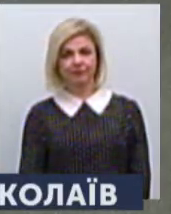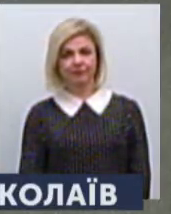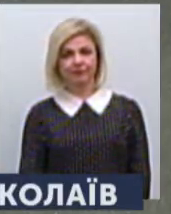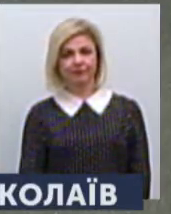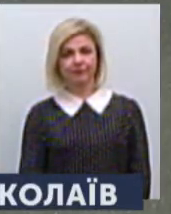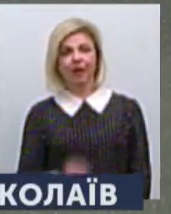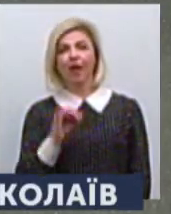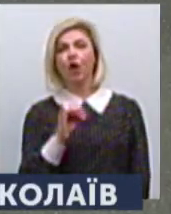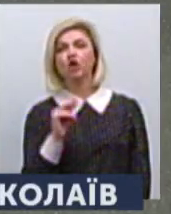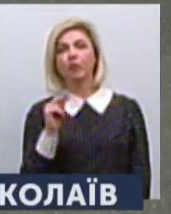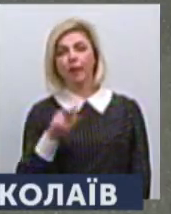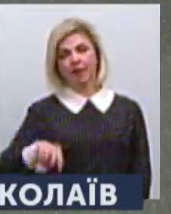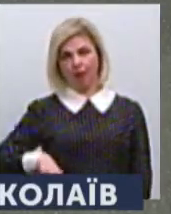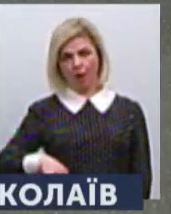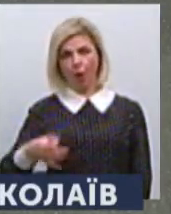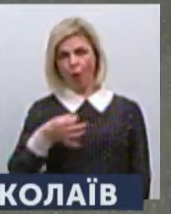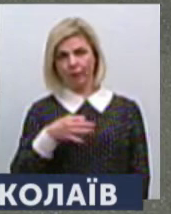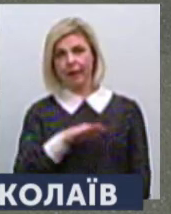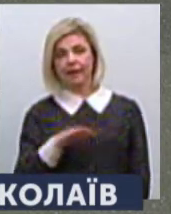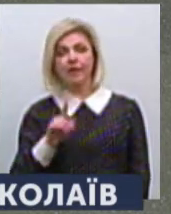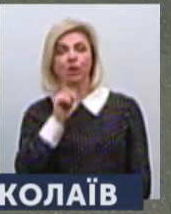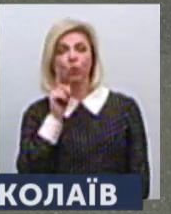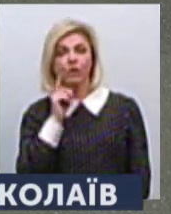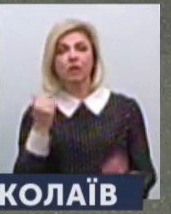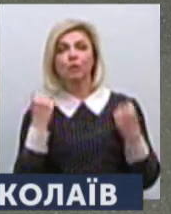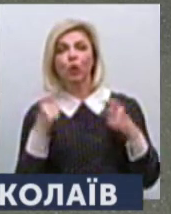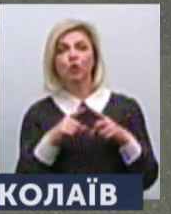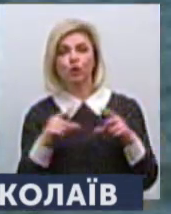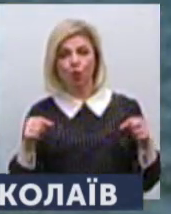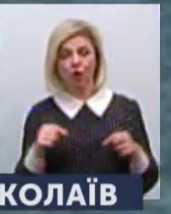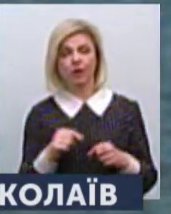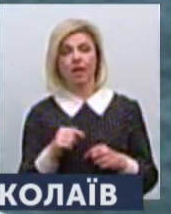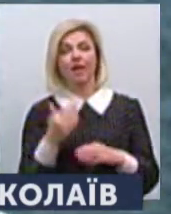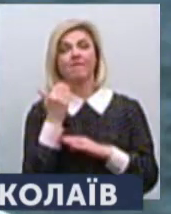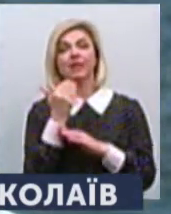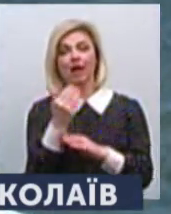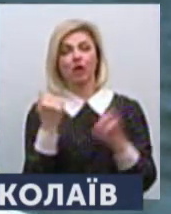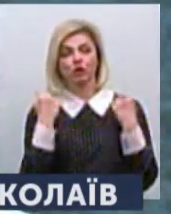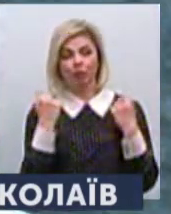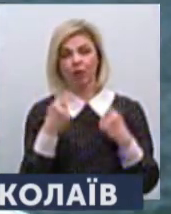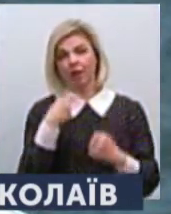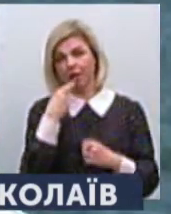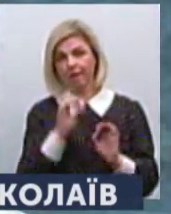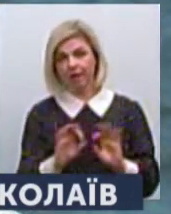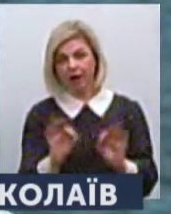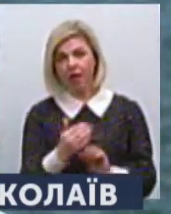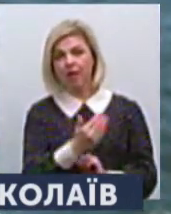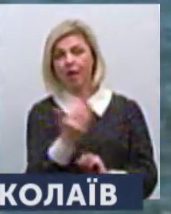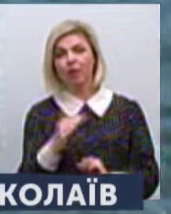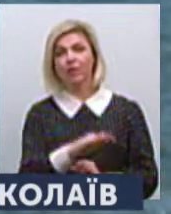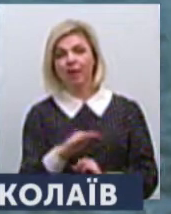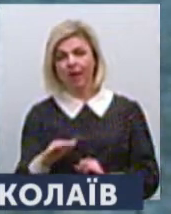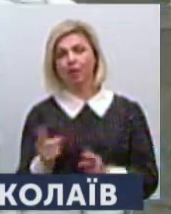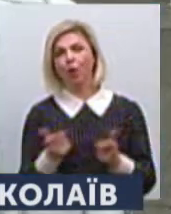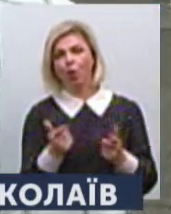Ігор Чеботарьов, директор обласної дитячо-юнацької спортивної школи Олімпійського резерву з вітрильного спорту, розповідає, його вихованці готувались